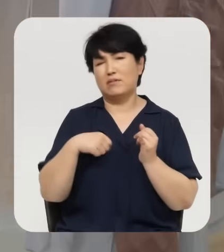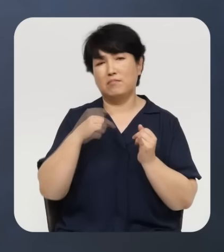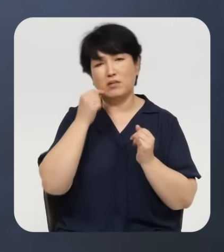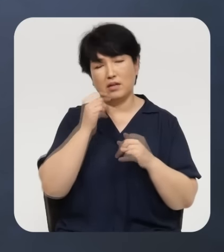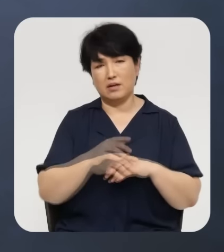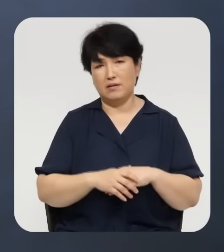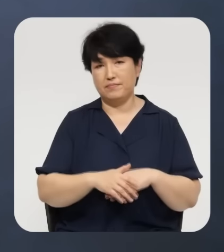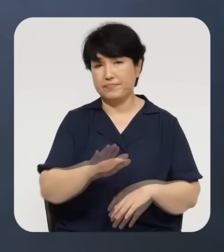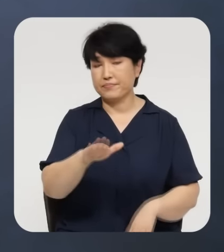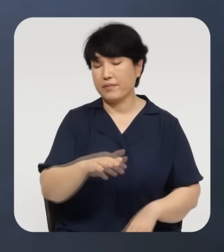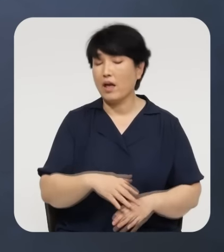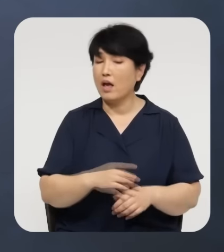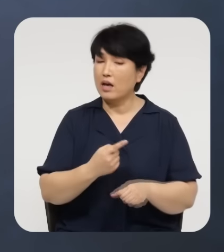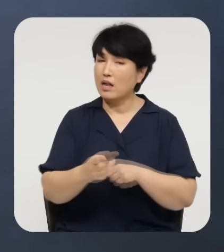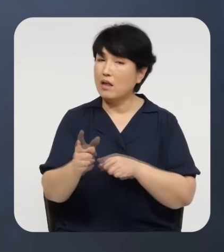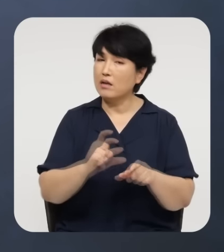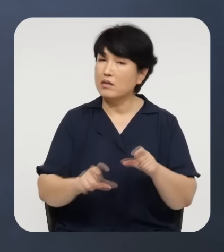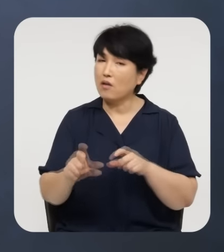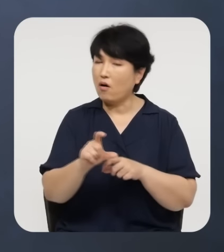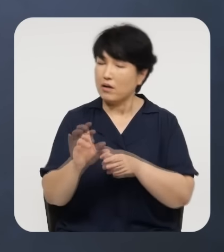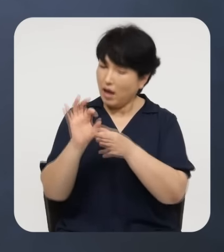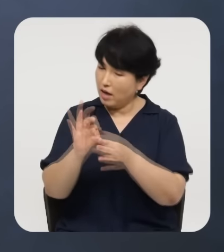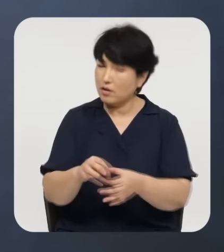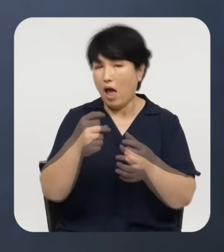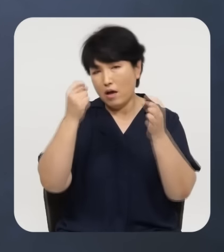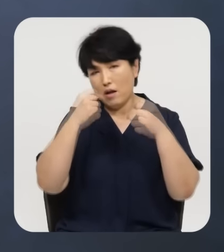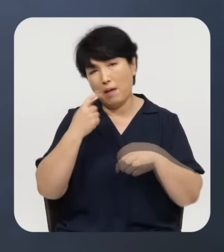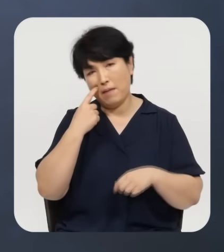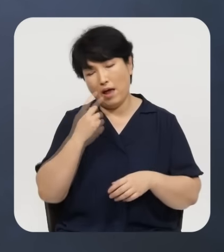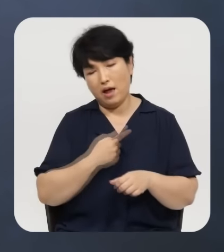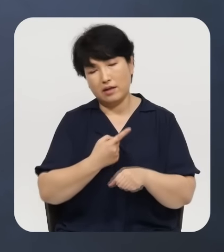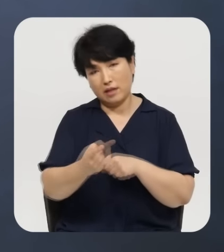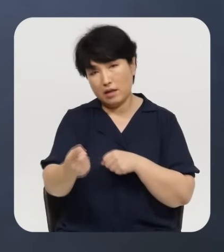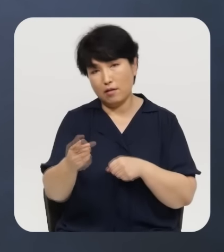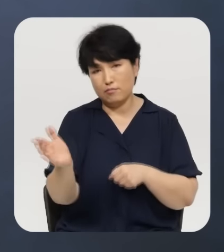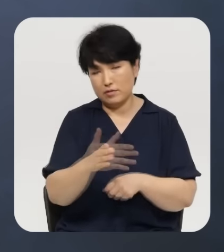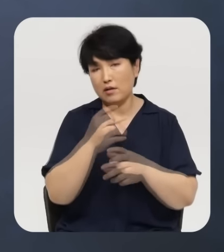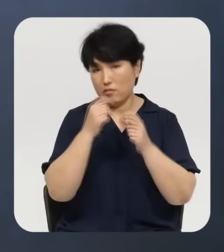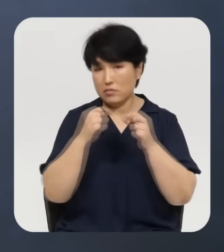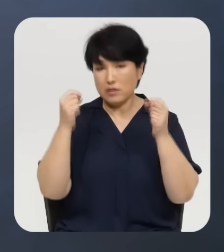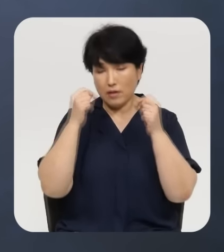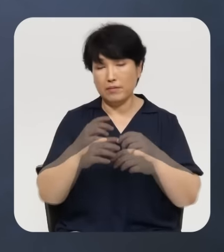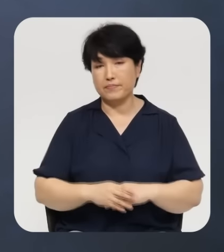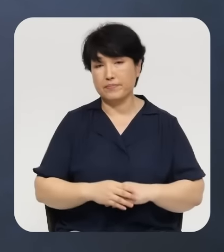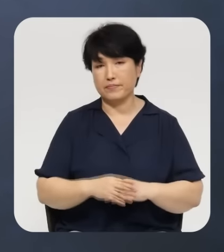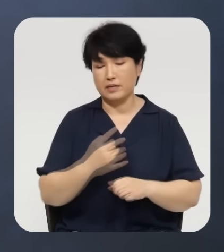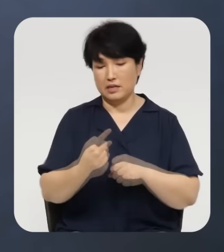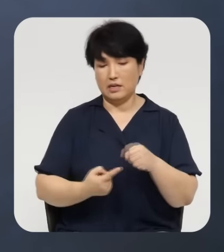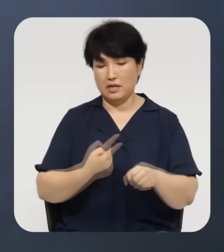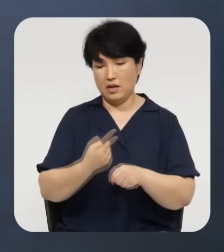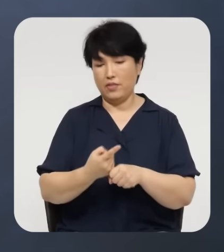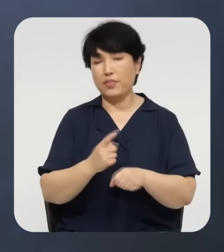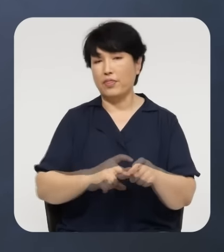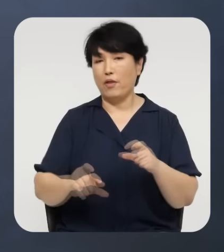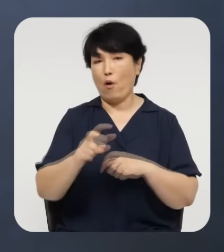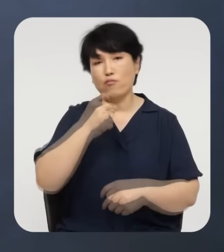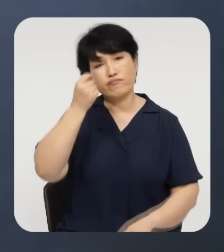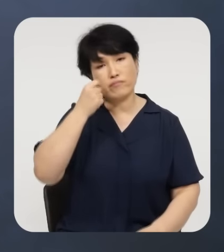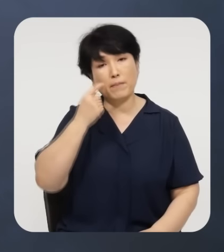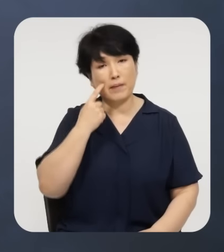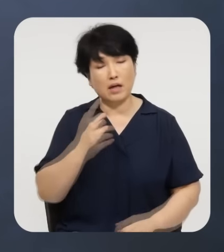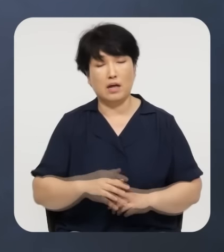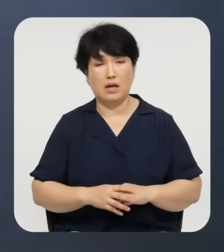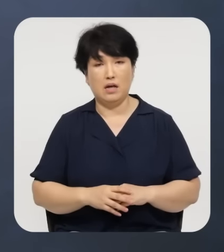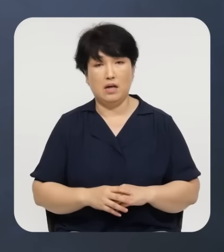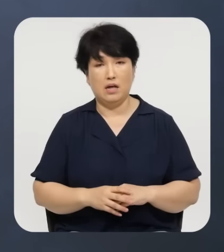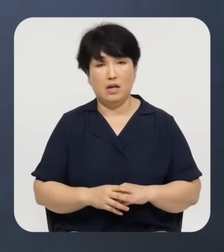같아요. 그래요. 그럼 좀더한 1년 정도 더 울고 다음에 내내 와서부터 이제 웃으세요. 한 1년 더